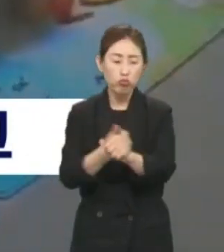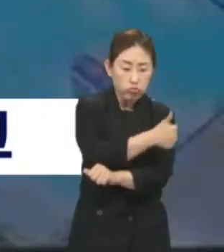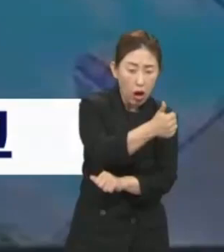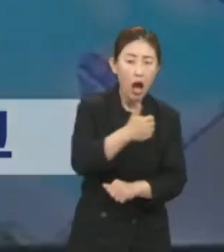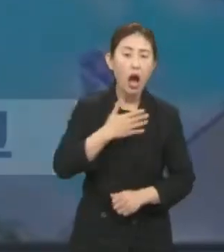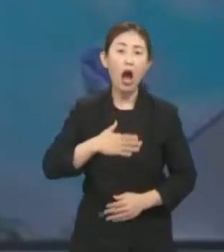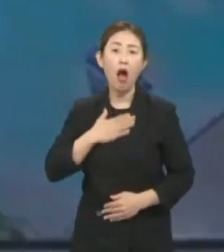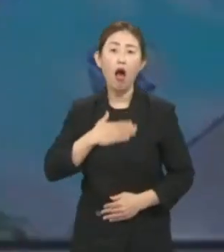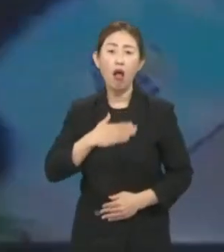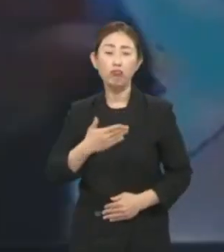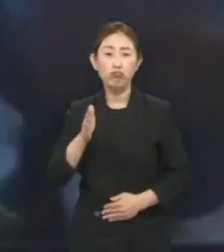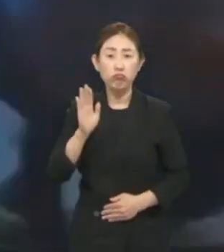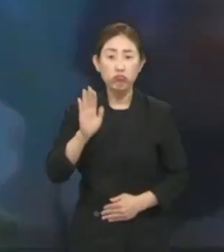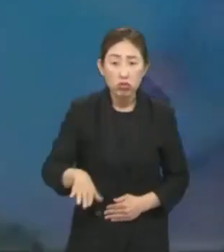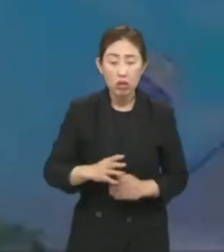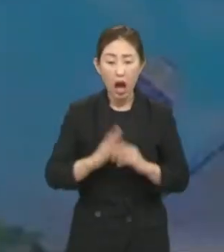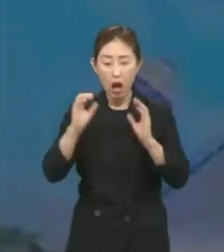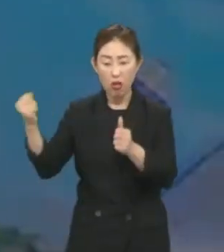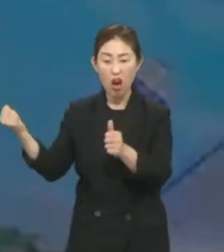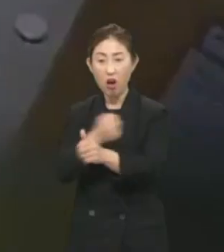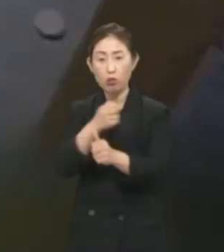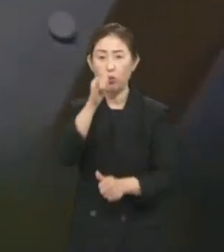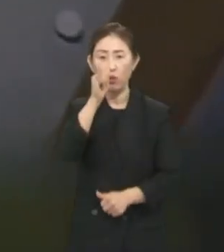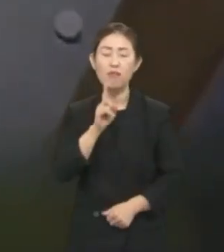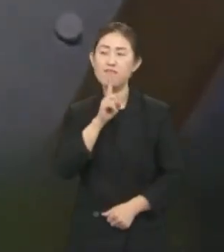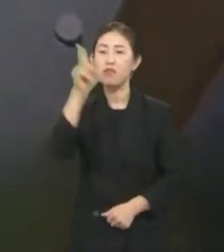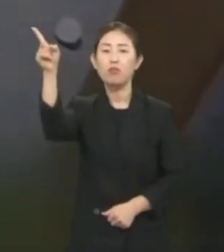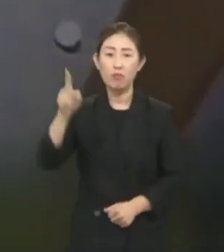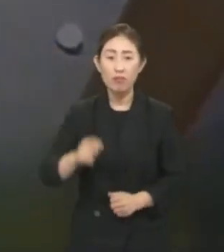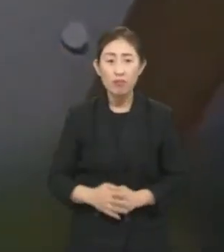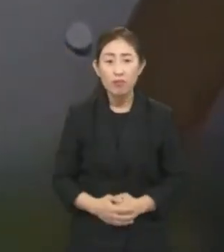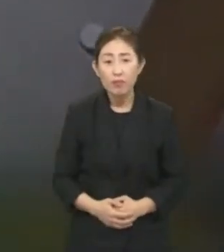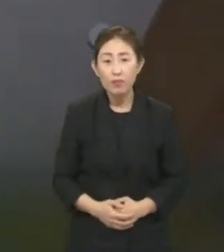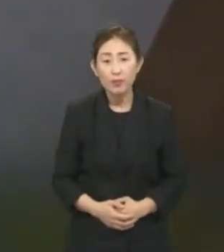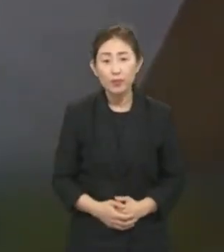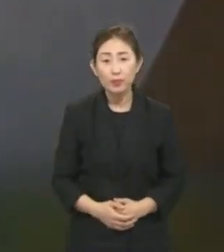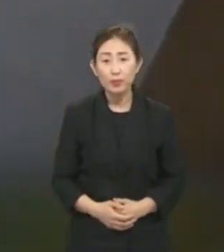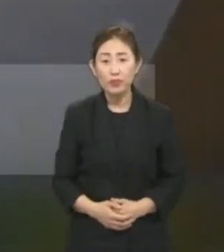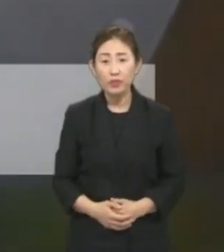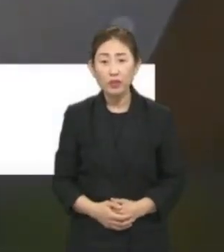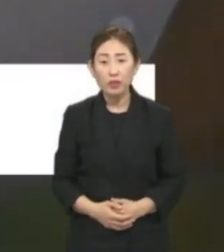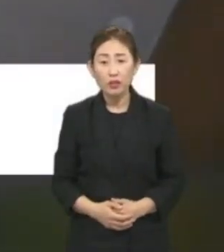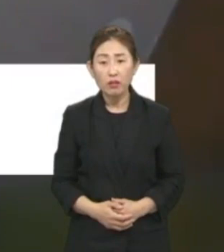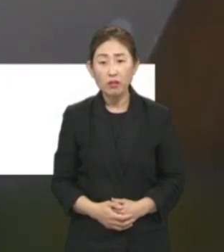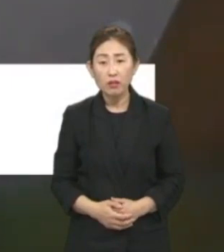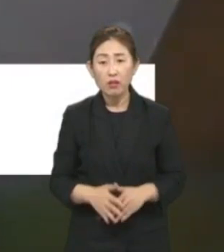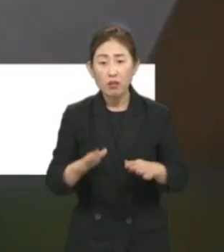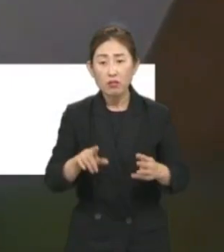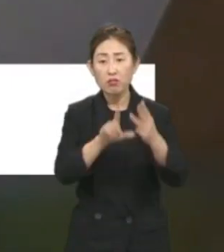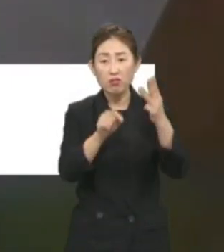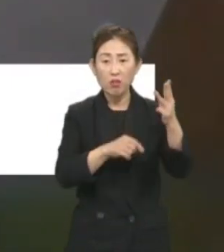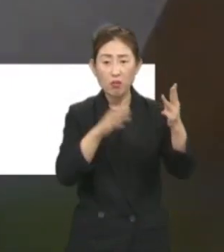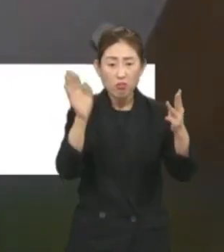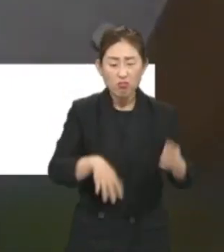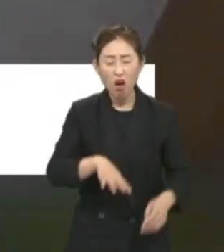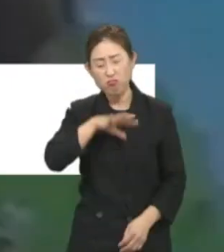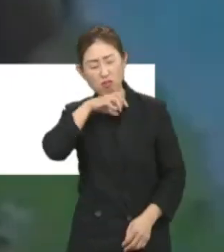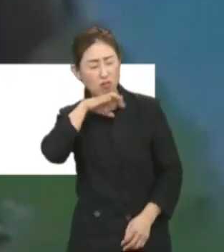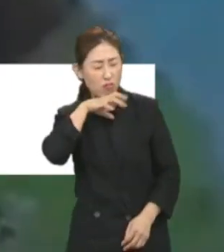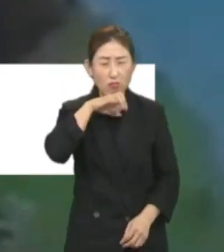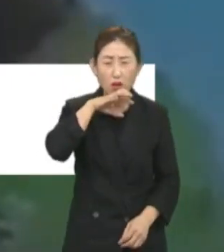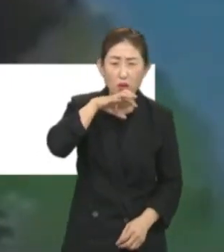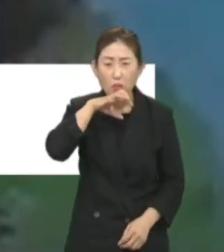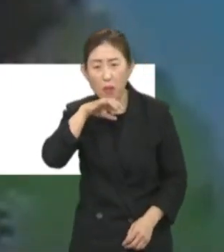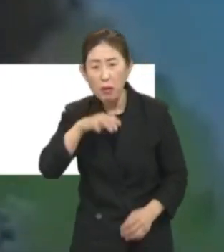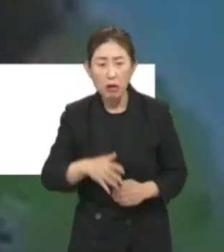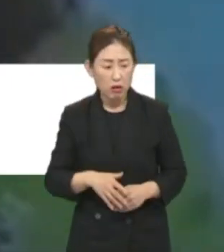알 수 있었는데도 아동학대로 신고했다고 하소연했습니다. 3월부터 이렇게 다니면서 이렇게 불만하고 뭐가 많았는데